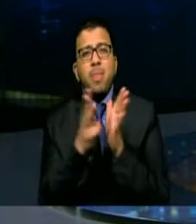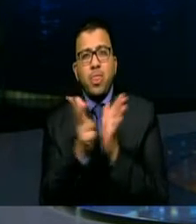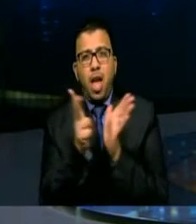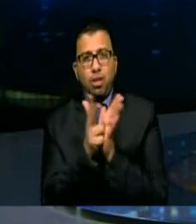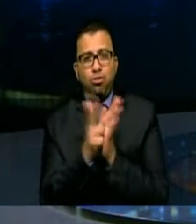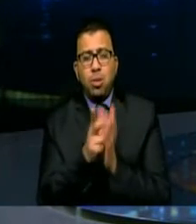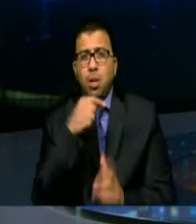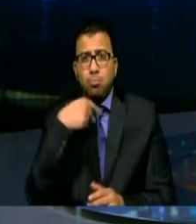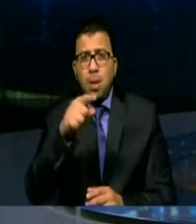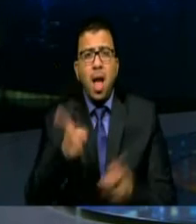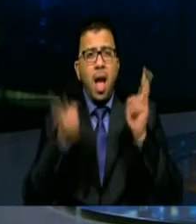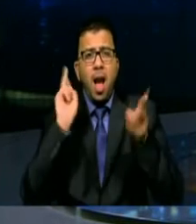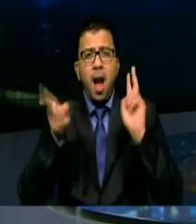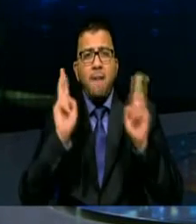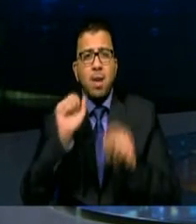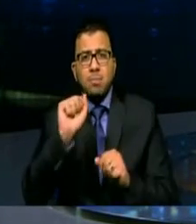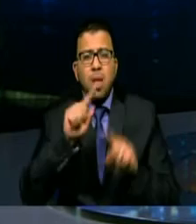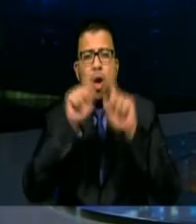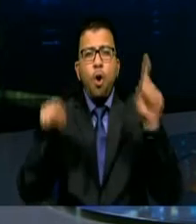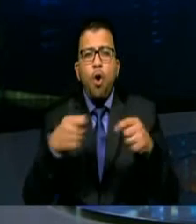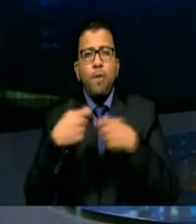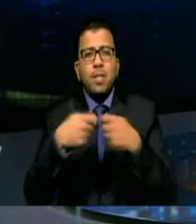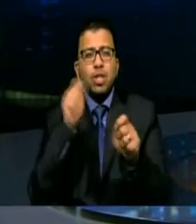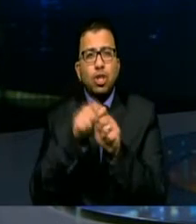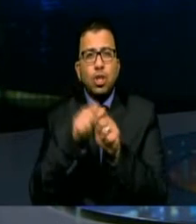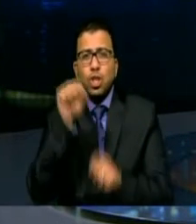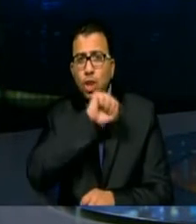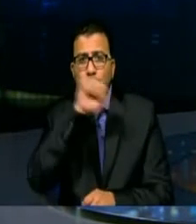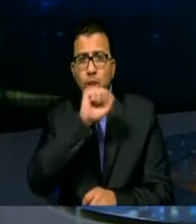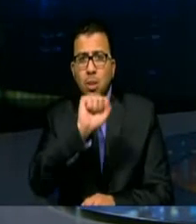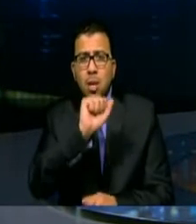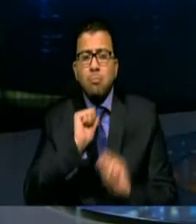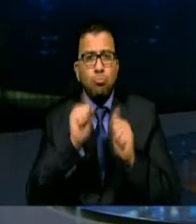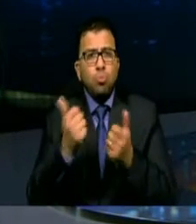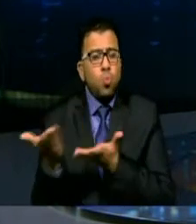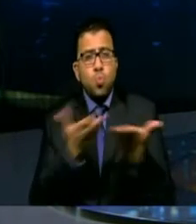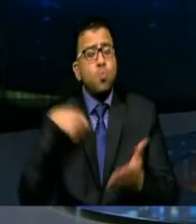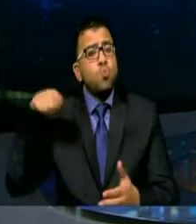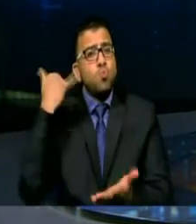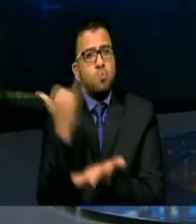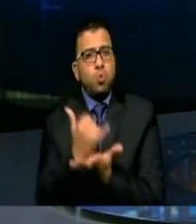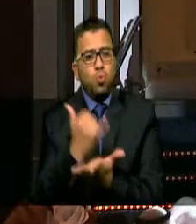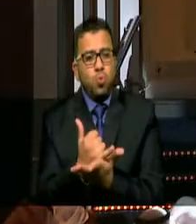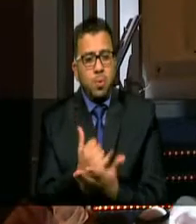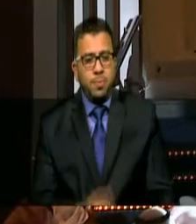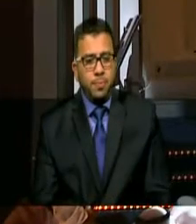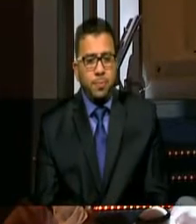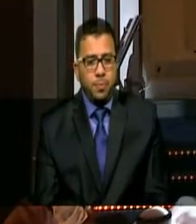2016-2018 من خلال الحفل الذي نظمته في غرفة تجارة وصناعة الشارقة بحضور عدد من المسؤولين.